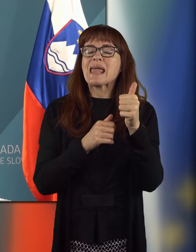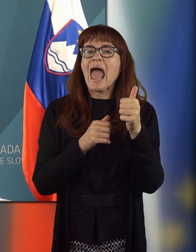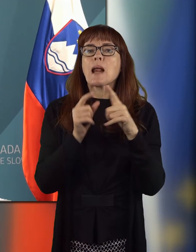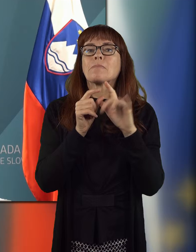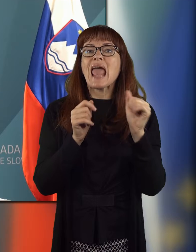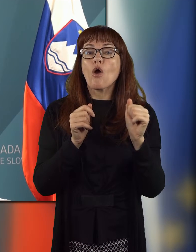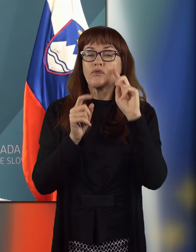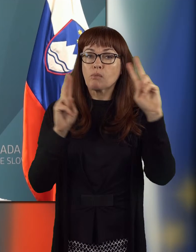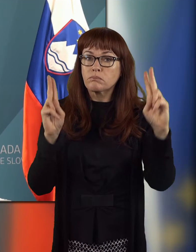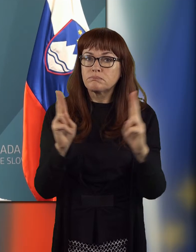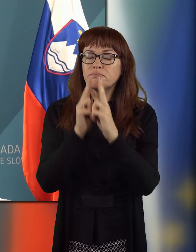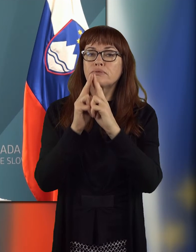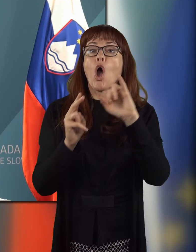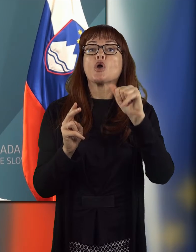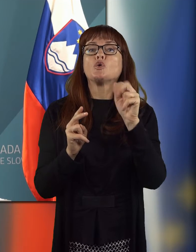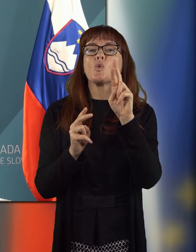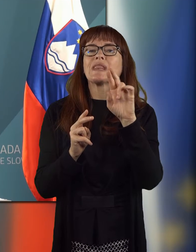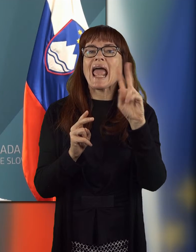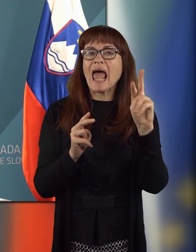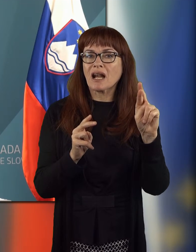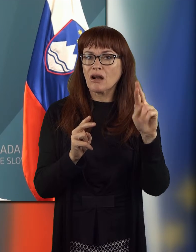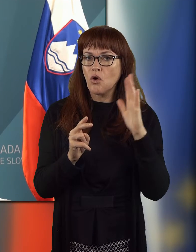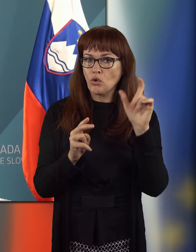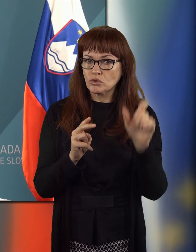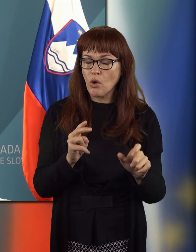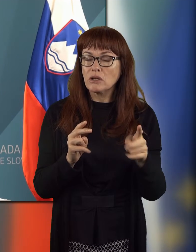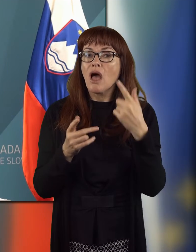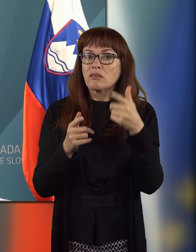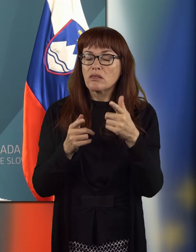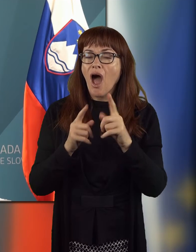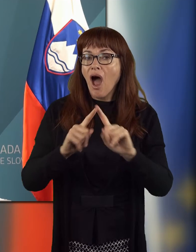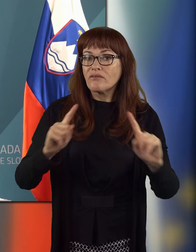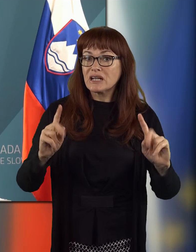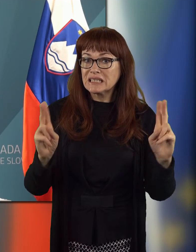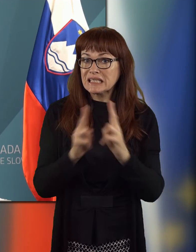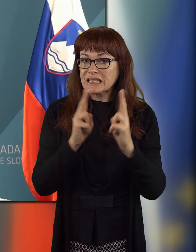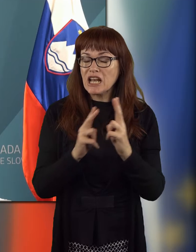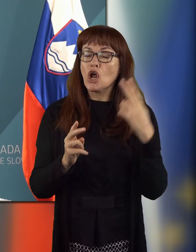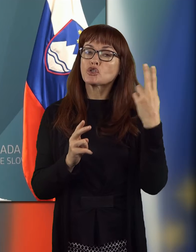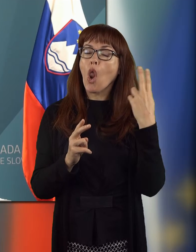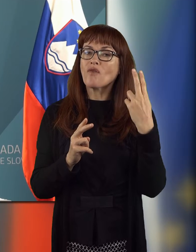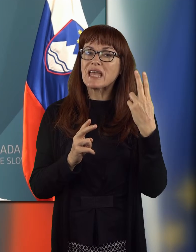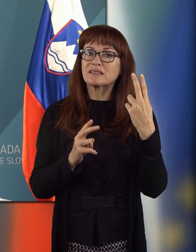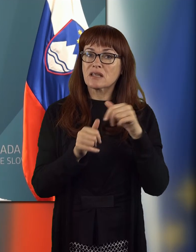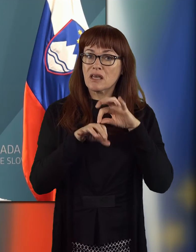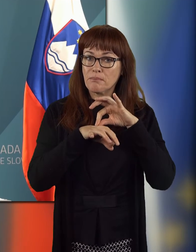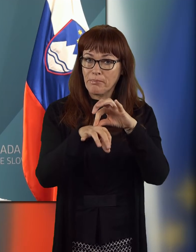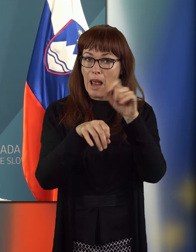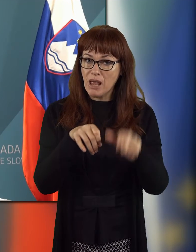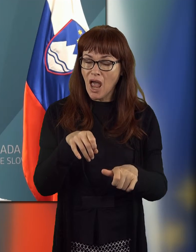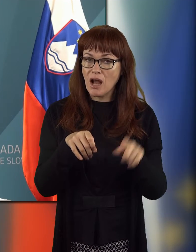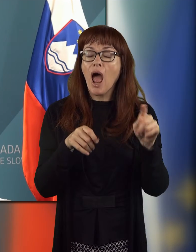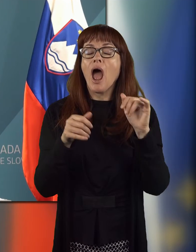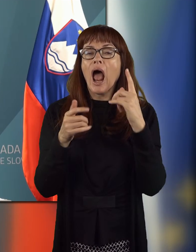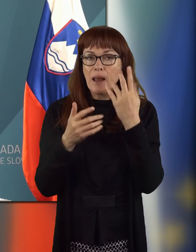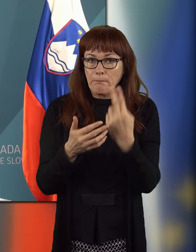z gospodom Junckerjem. A so predvidena tudi kakšna tovrstna srečanja slovenskega premijerja oziroma ali je predvideno, da se tudi ona